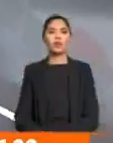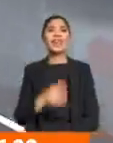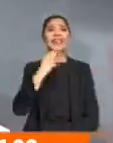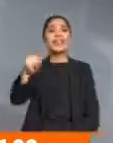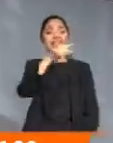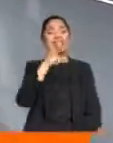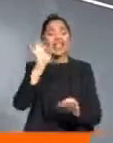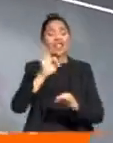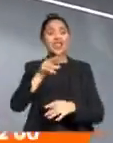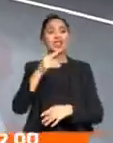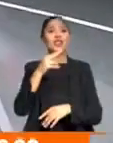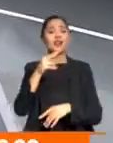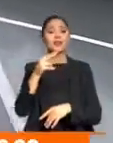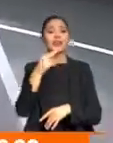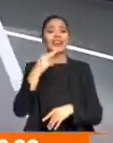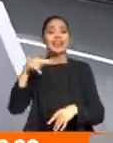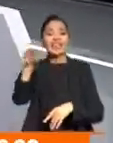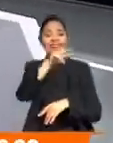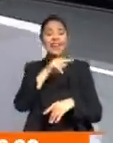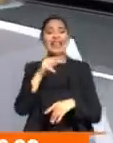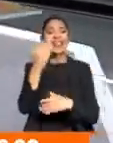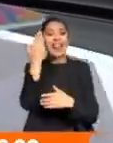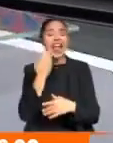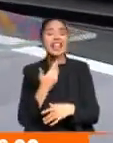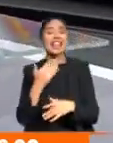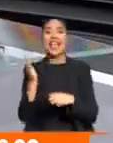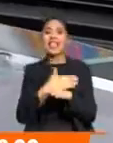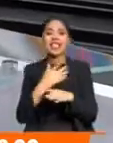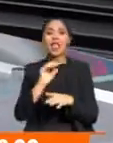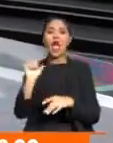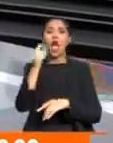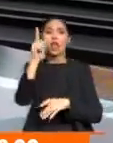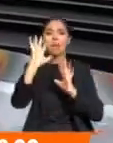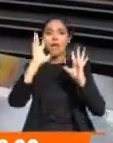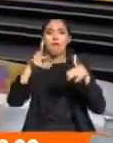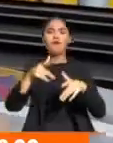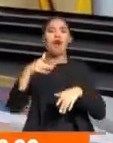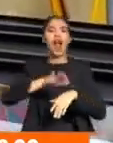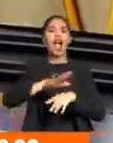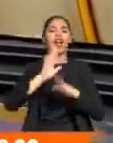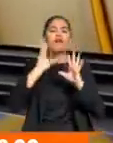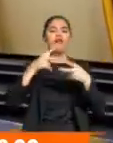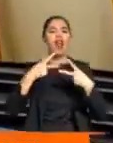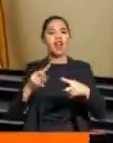Hanımlar ekran başına, kadınlar ekran başına demek durumundayım. Çünkü önemli bir fuar, İstanbul'da ayakkabı fuarı açıldı.